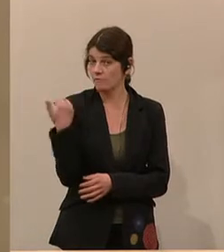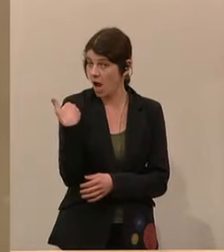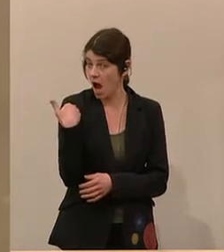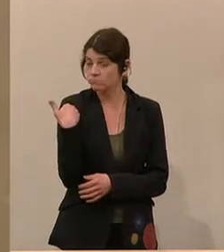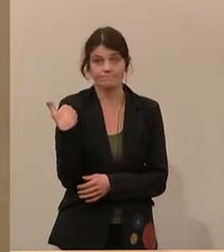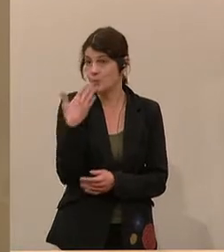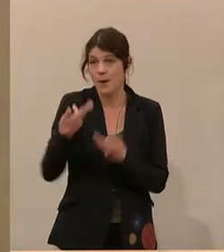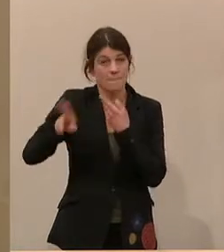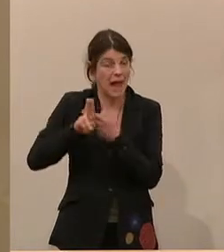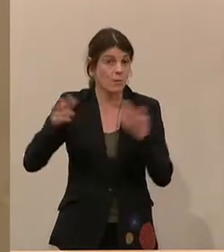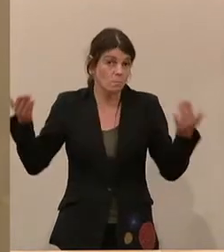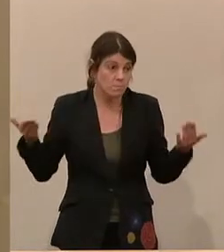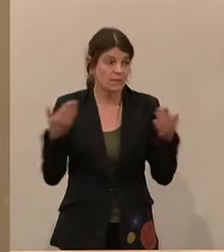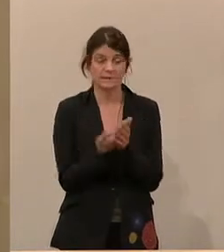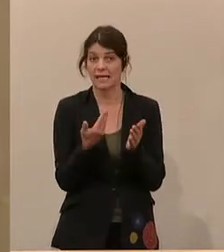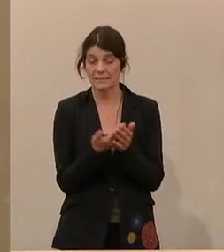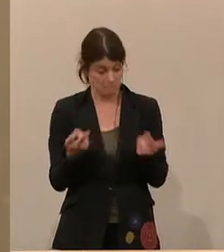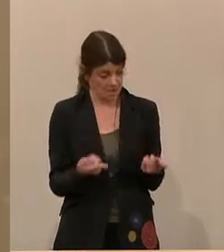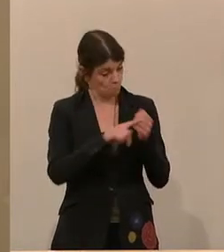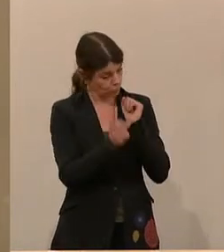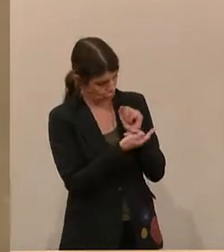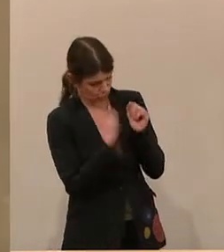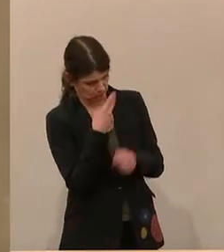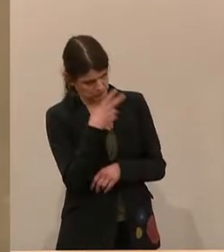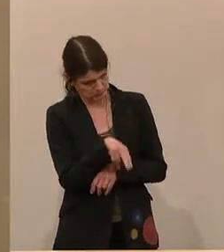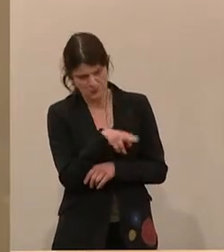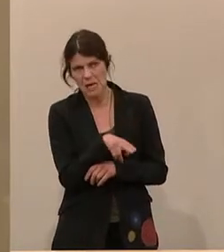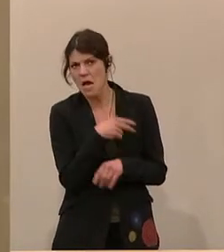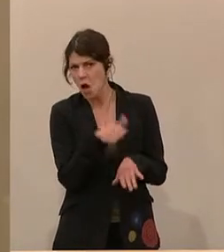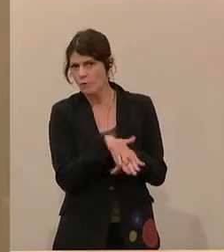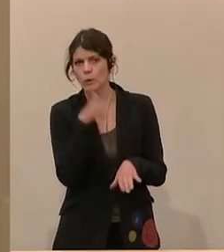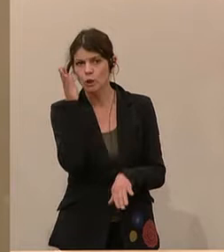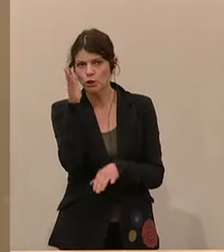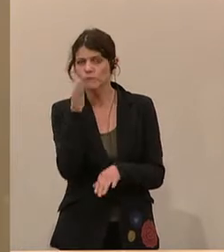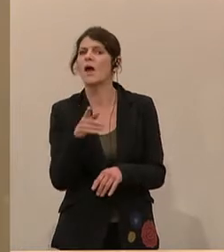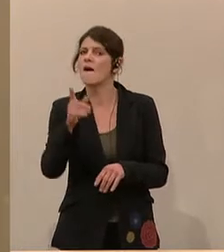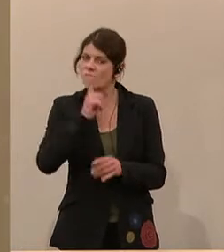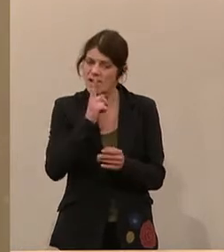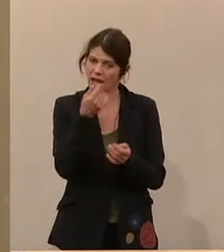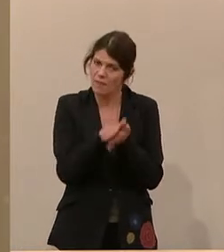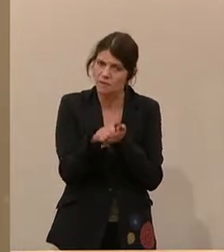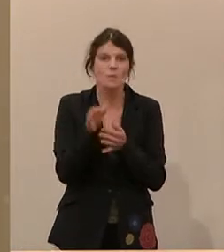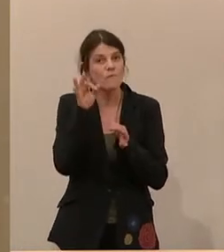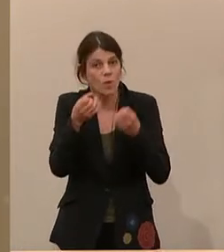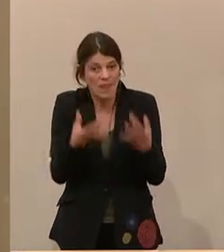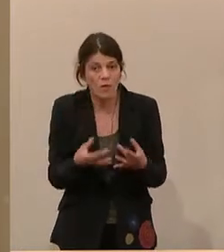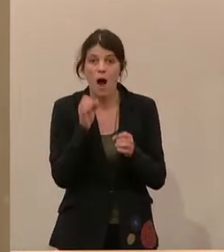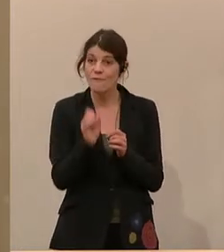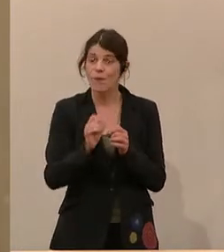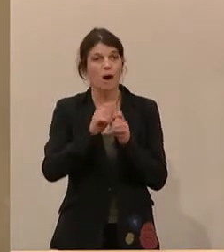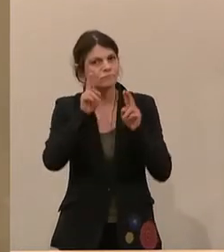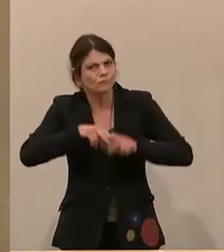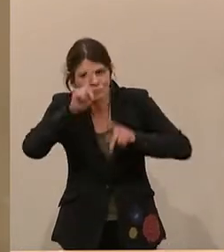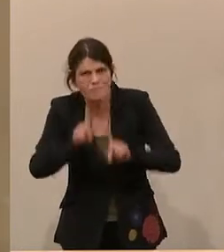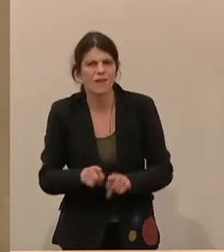leider nicht beantwortet worden. Man kann aus dem vorliegenden Budget ableiten, dass es in Zukunft weniger für die Natur, weniger für die Artenvielfalt,